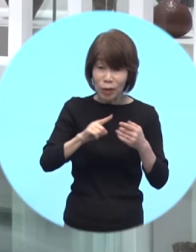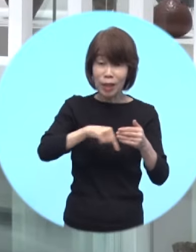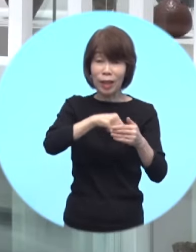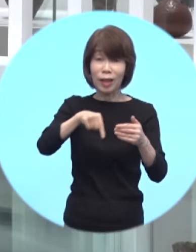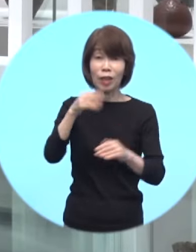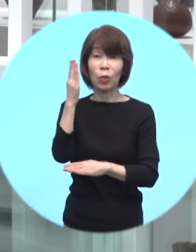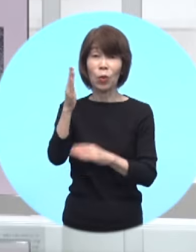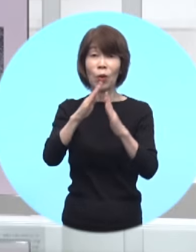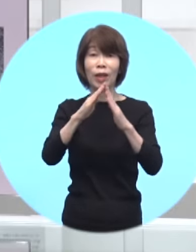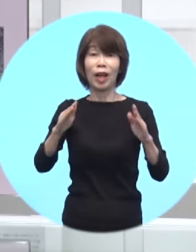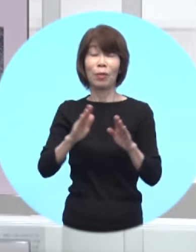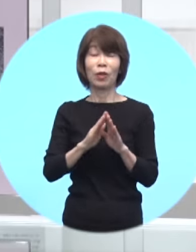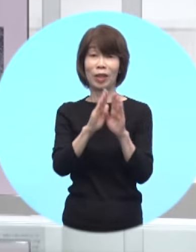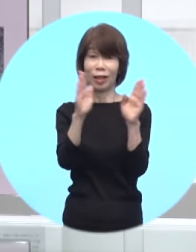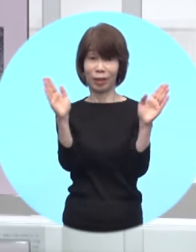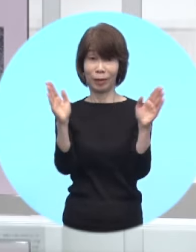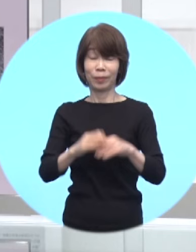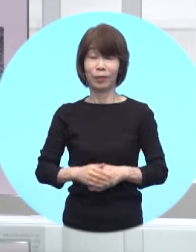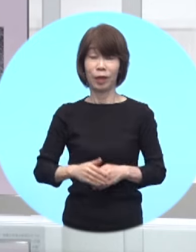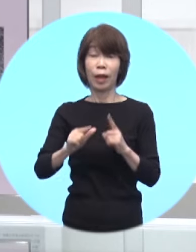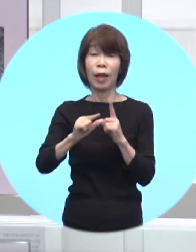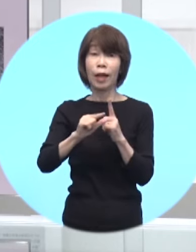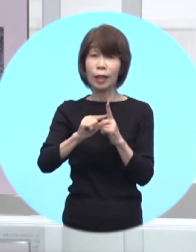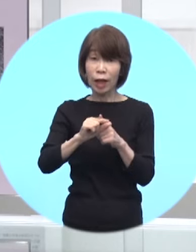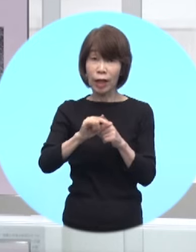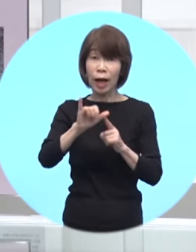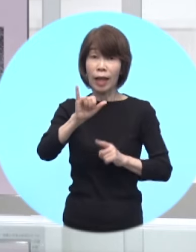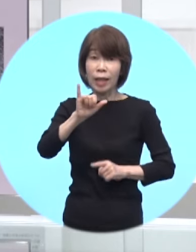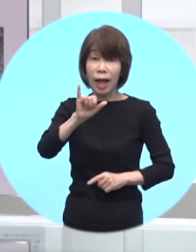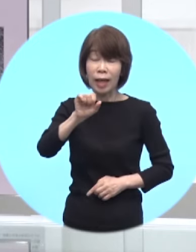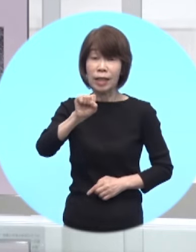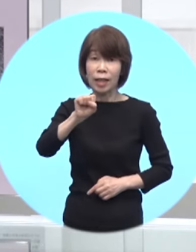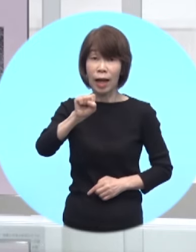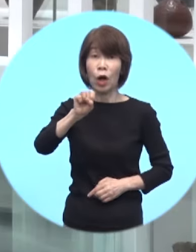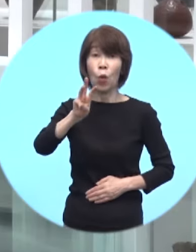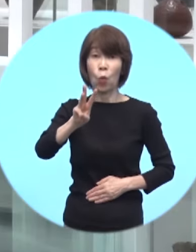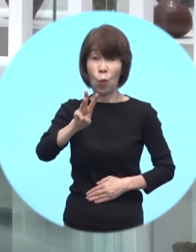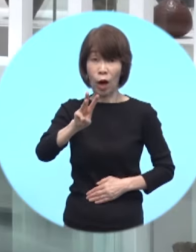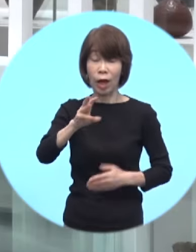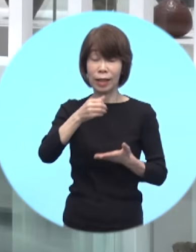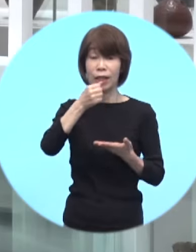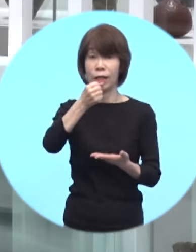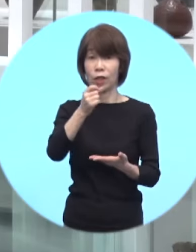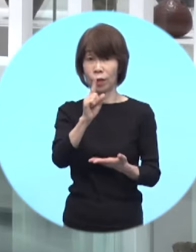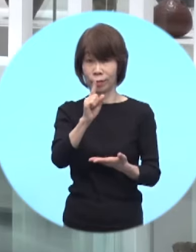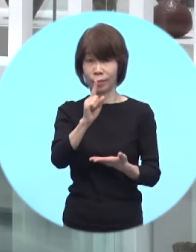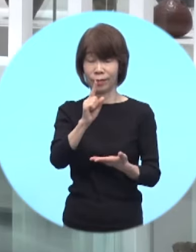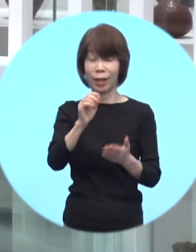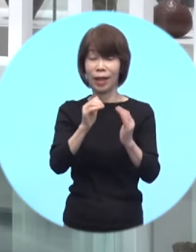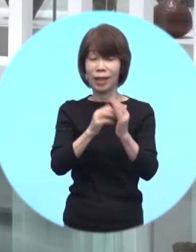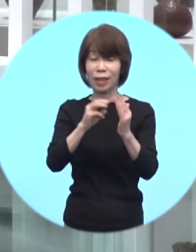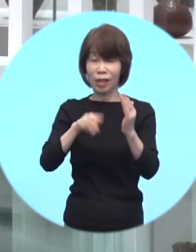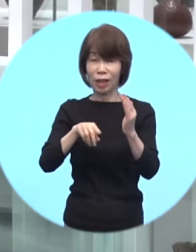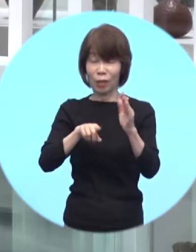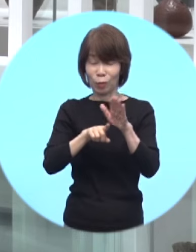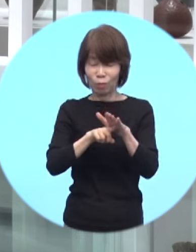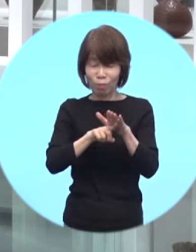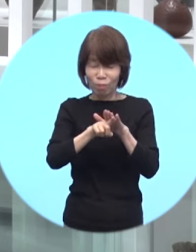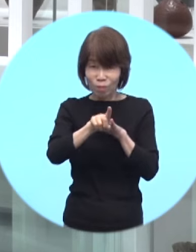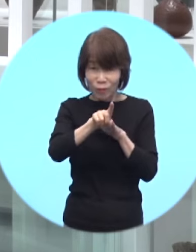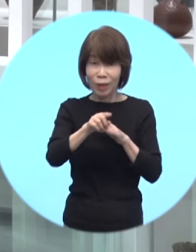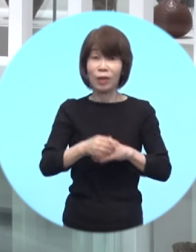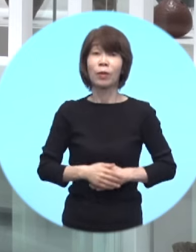。 中屋沢遺跡はどんな遺跡なのでしょうか？ 石川県を代表する縄文時代の貴重